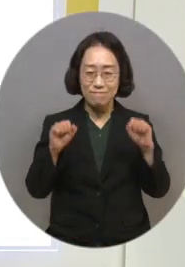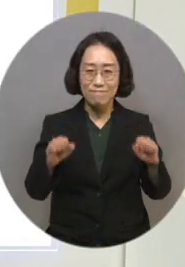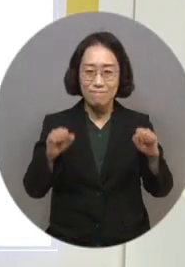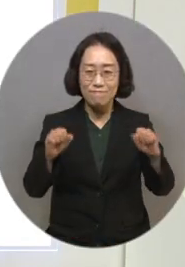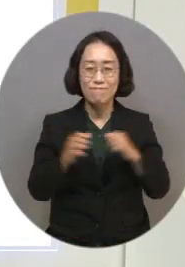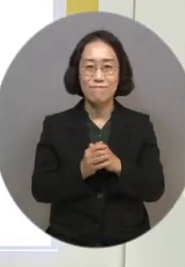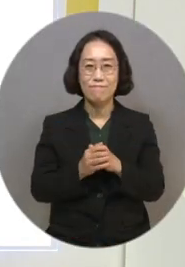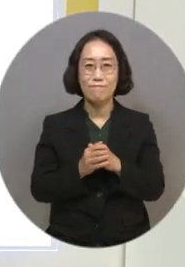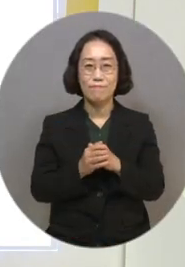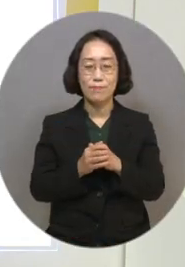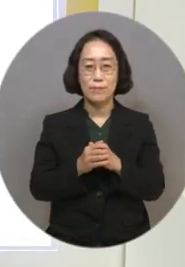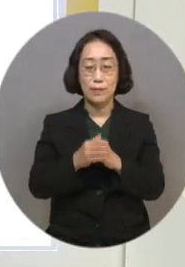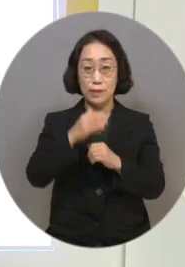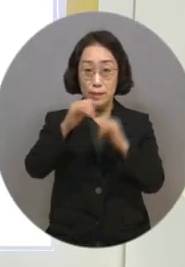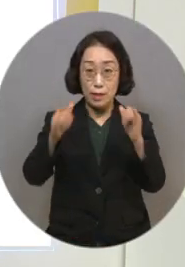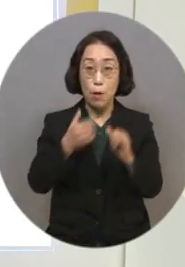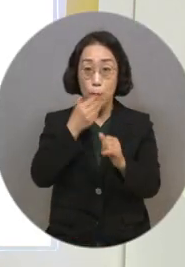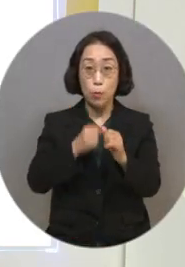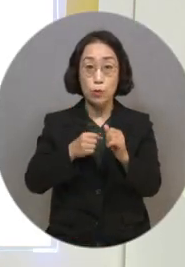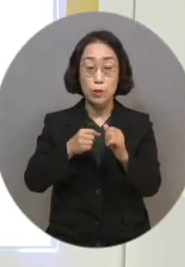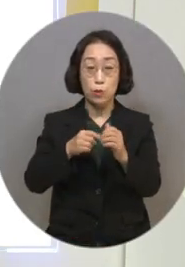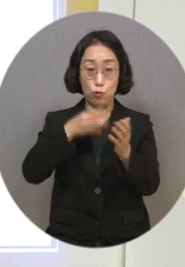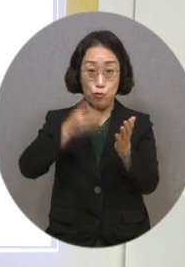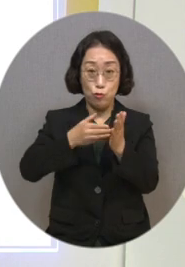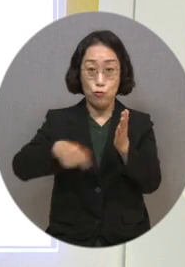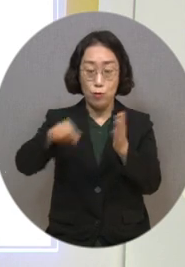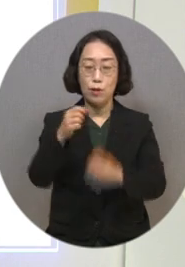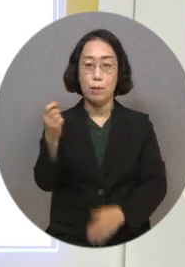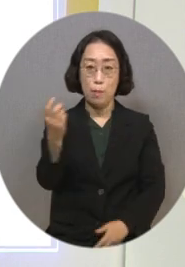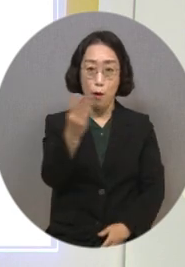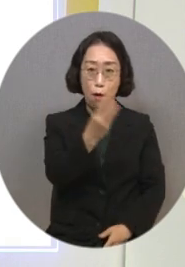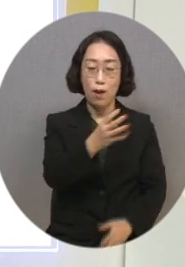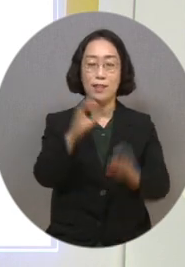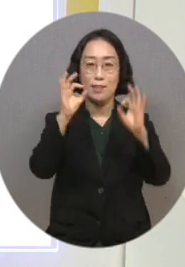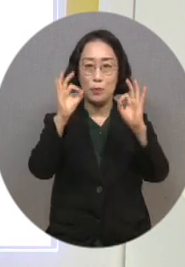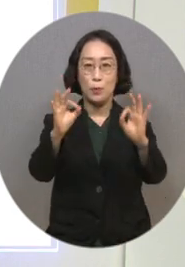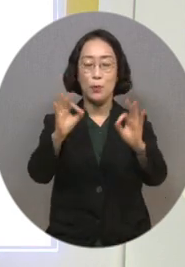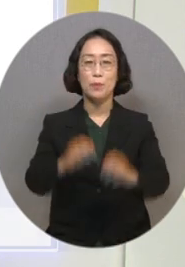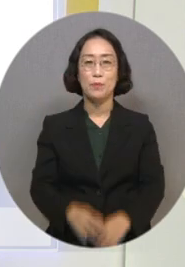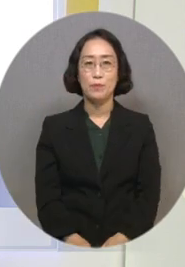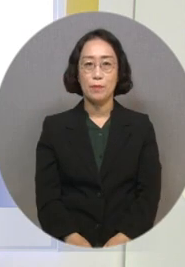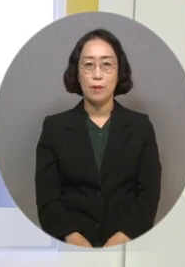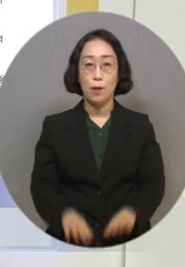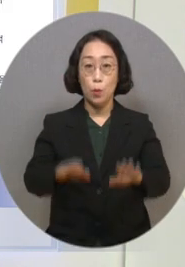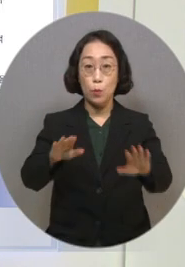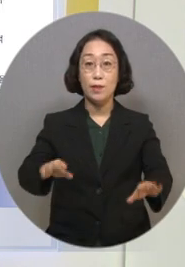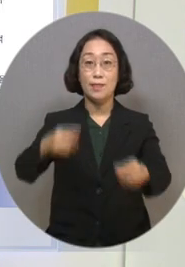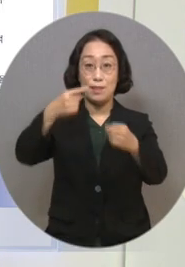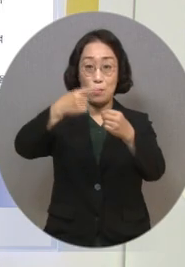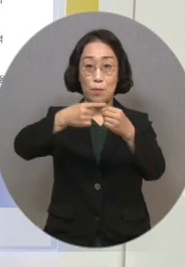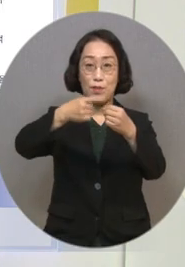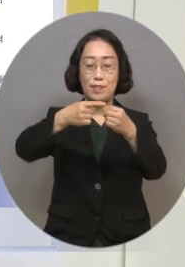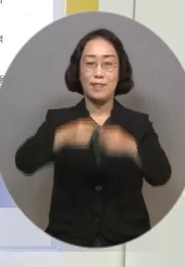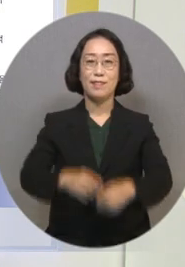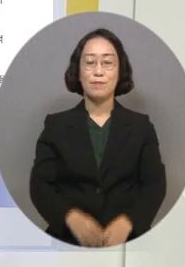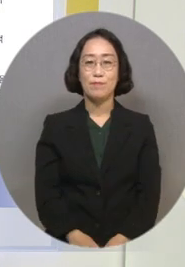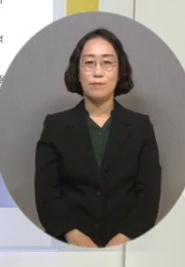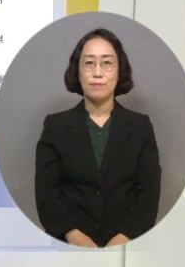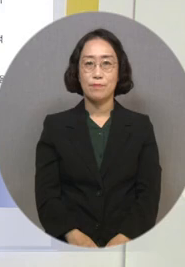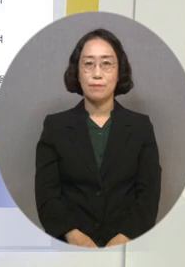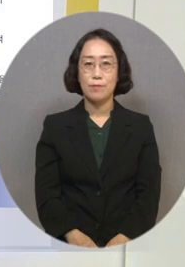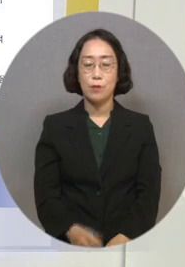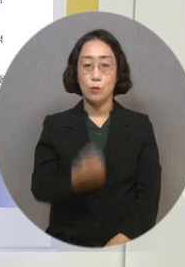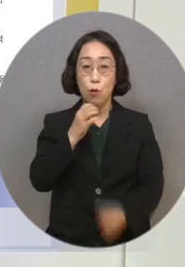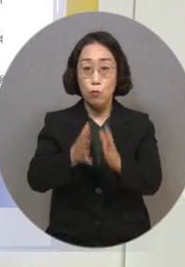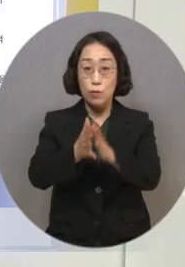안녕하세요 지금부터 웰페어 뉴스와 함께 사회복지의 이슈를 만나봅니다 오늘 첫 번째 소식입니다